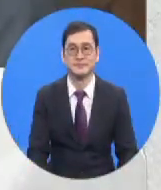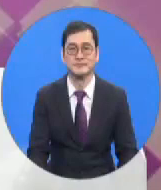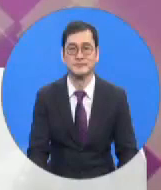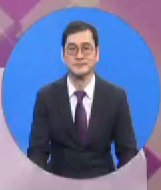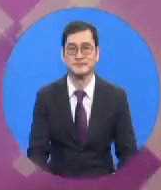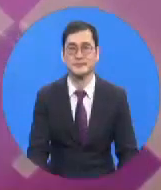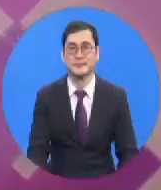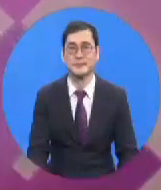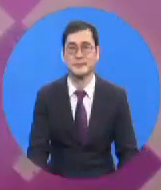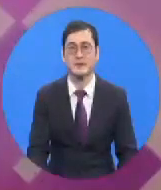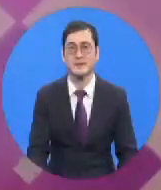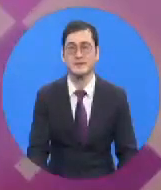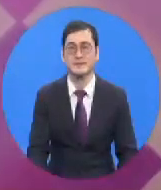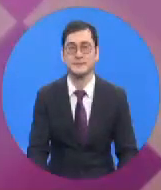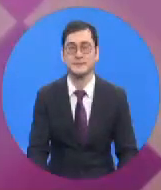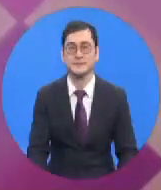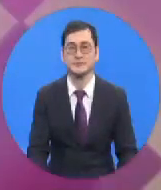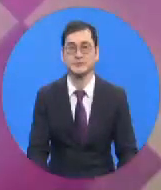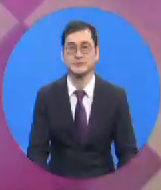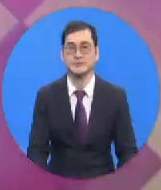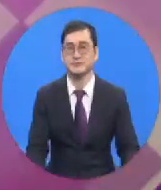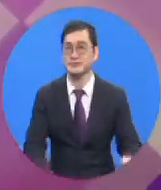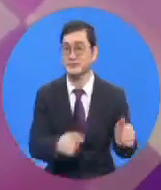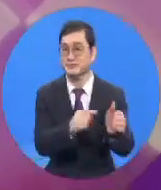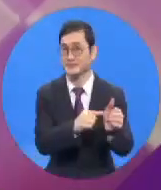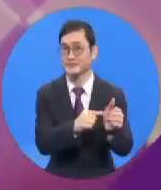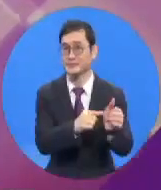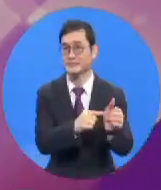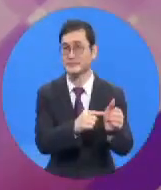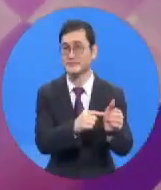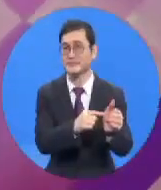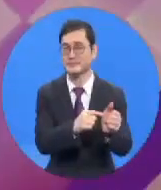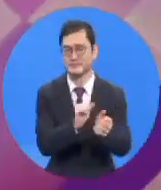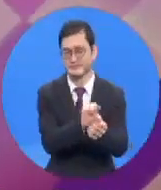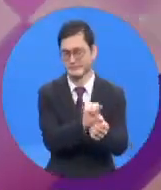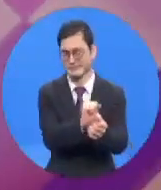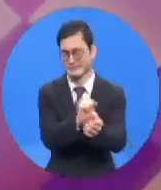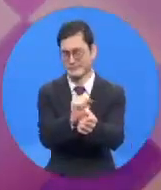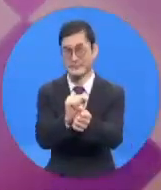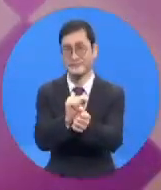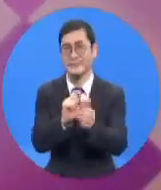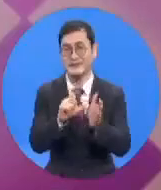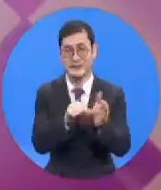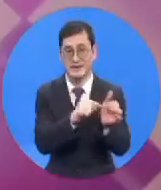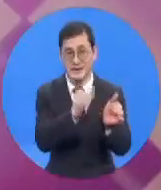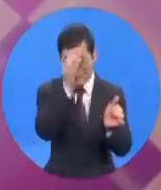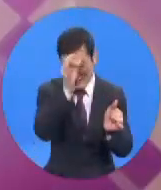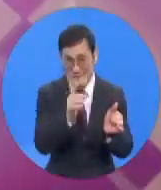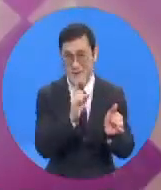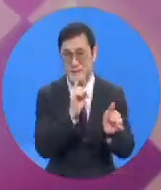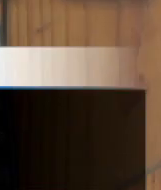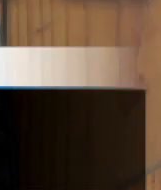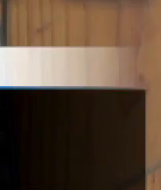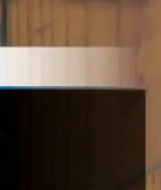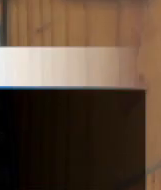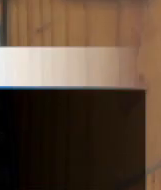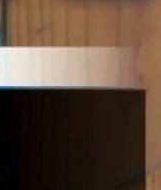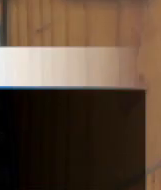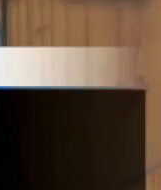신천지 이만희 총회장은 지난해 신천지발 대확산이 났을 때 이렇게 사과했었죠. 그 모습 잠깐 보겠습니다.